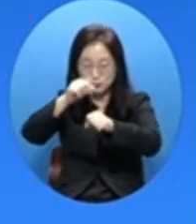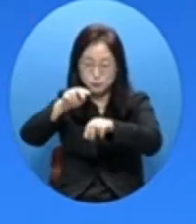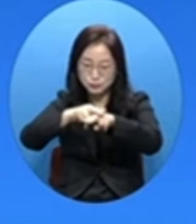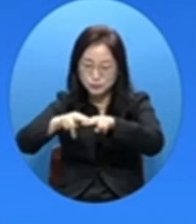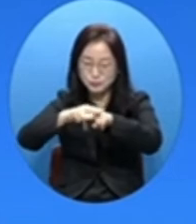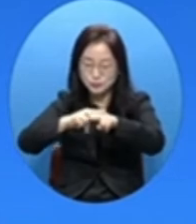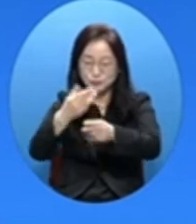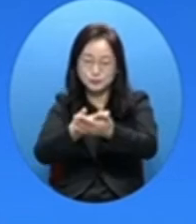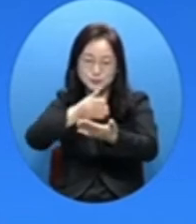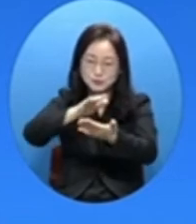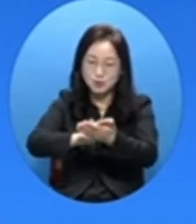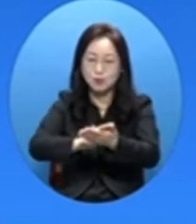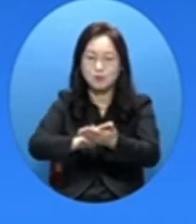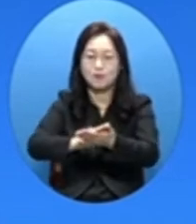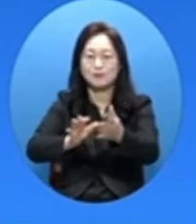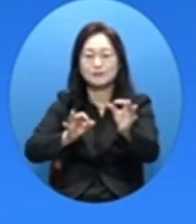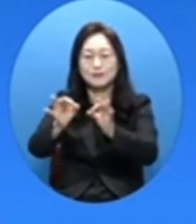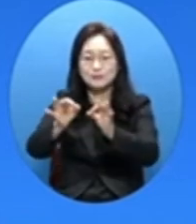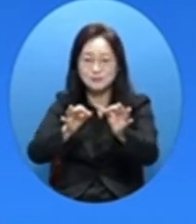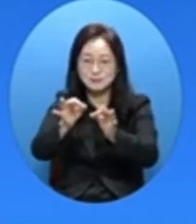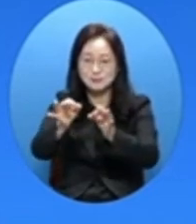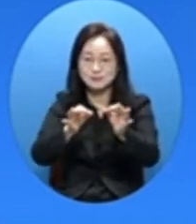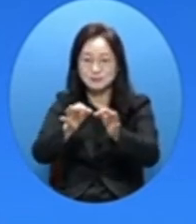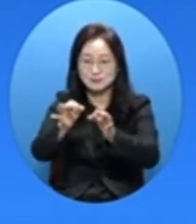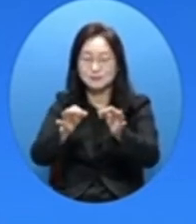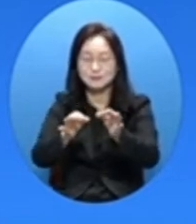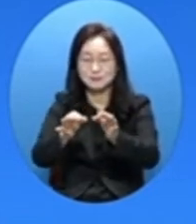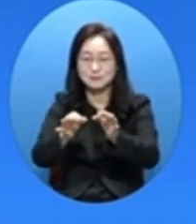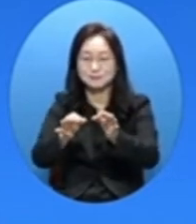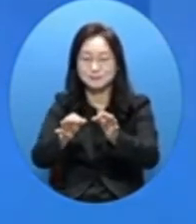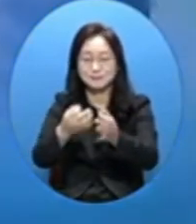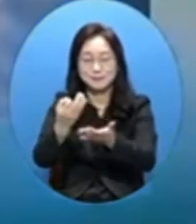구두를 수선하면서 구두를 수선해서